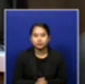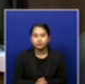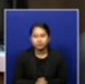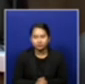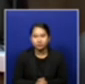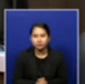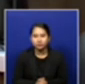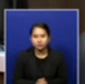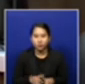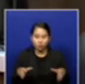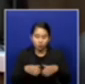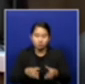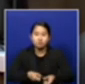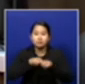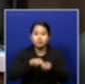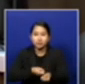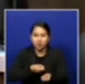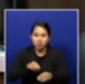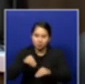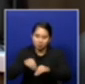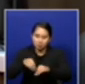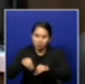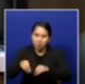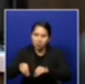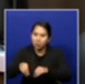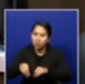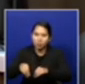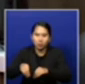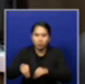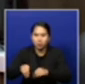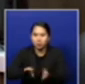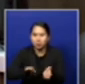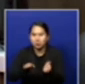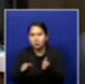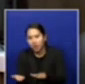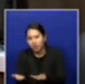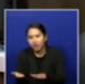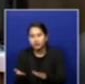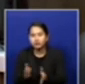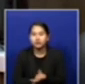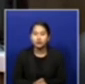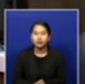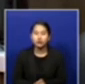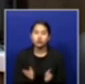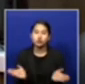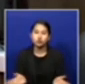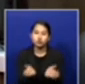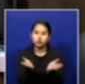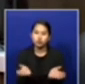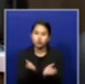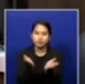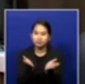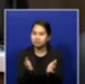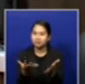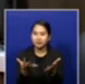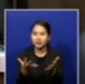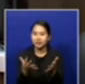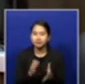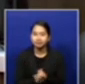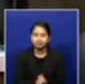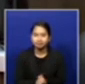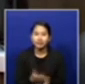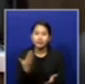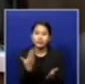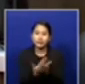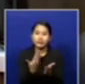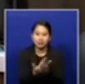ได้ปลูกอะไรก็เจ๊งไม่ได้รับการส่งเสริมทางการเกษตรเท่าที่ควรเป็นหนี้เป็น